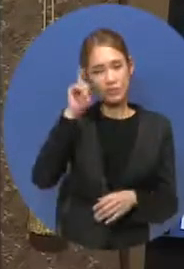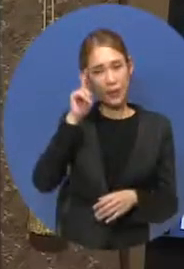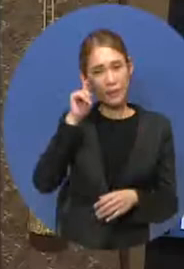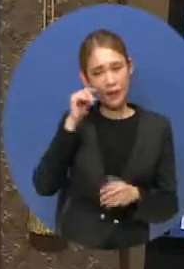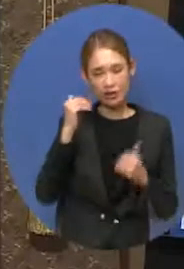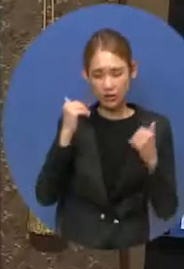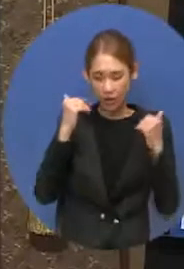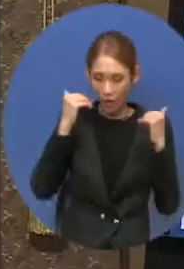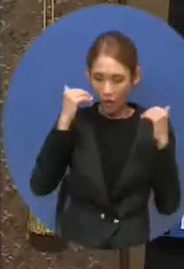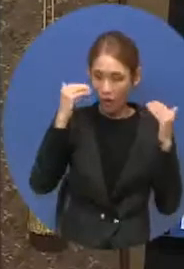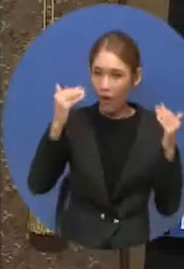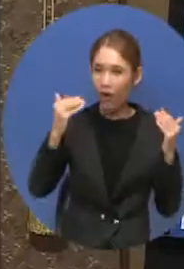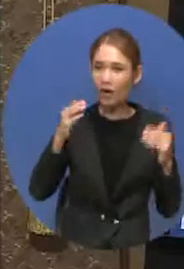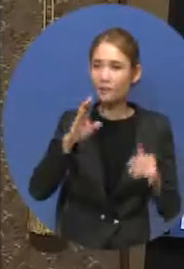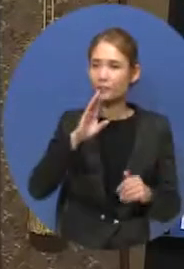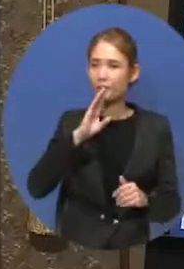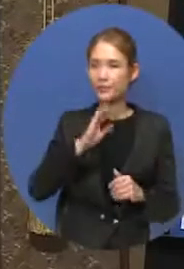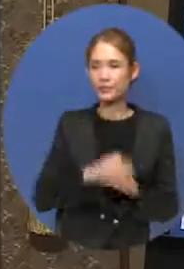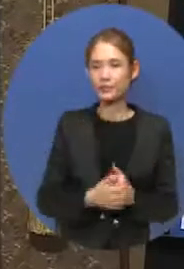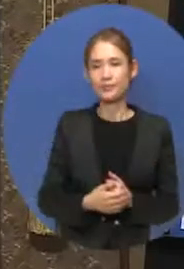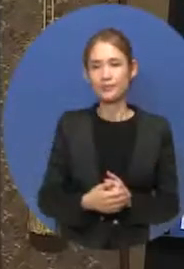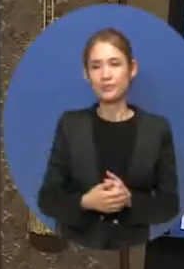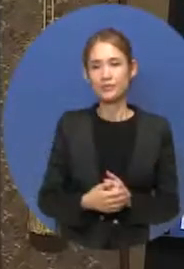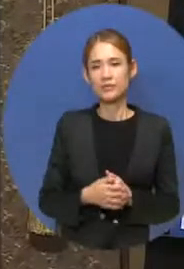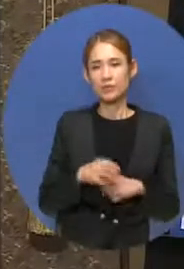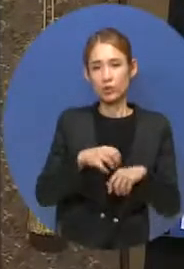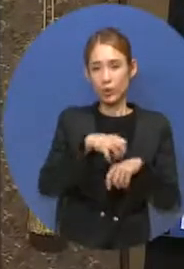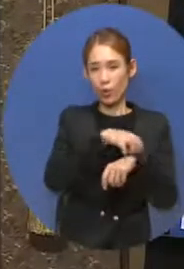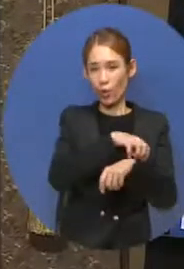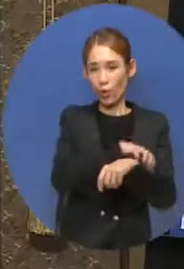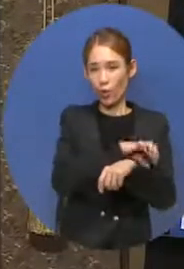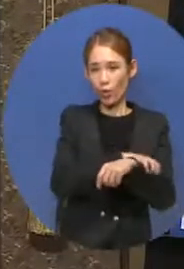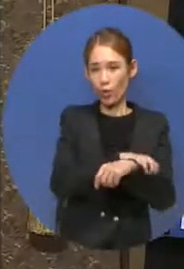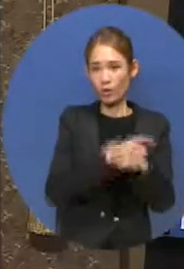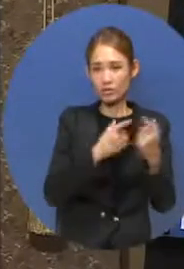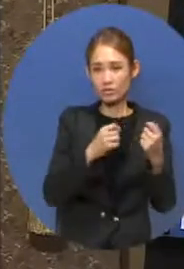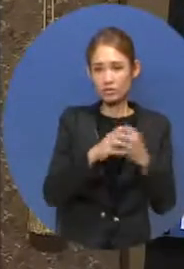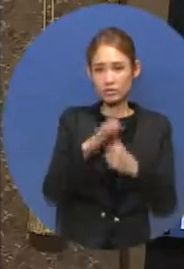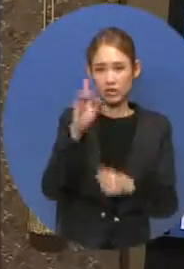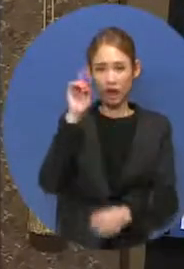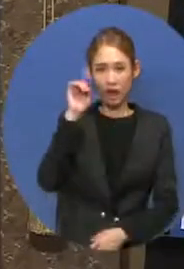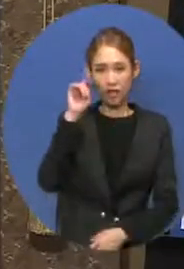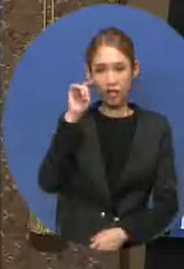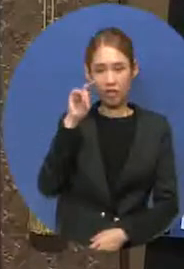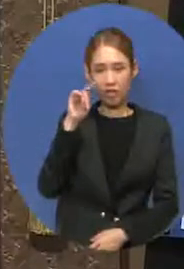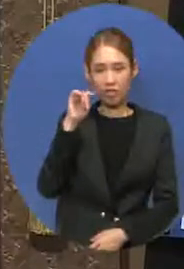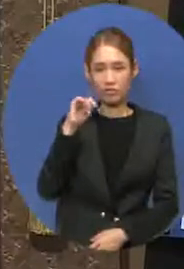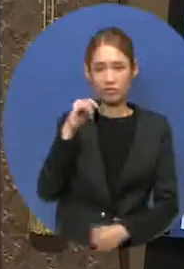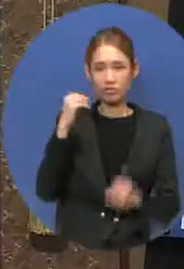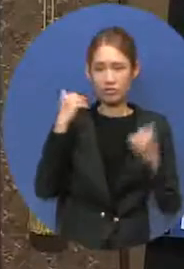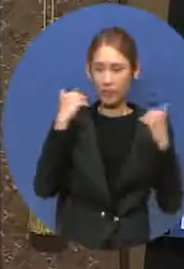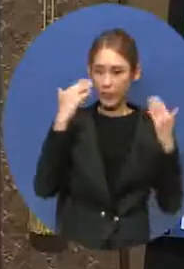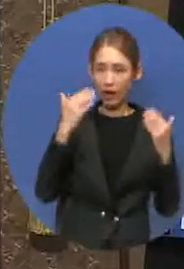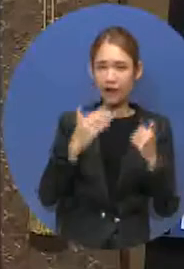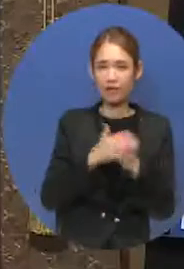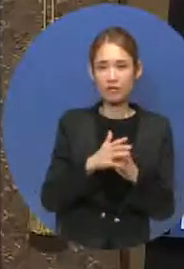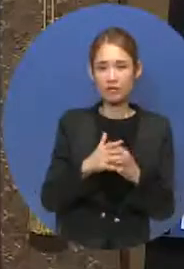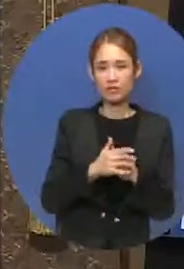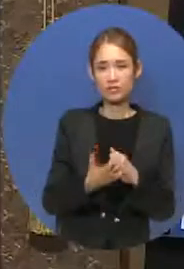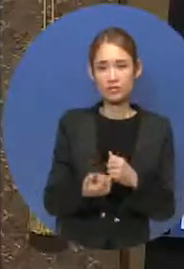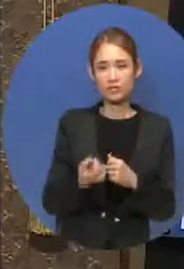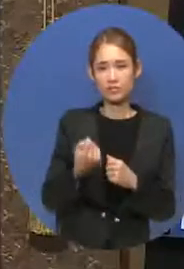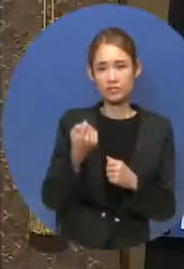매일매일이 성장하잖아요. 네. 예를 들면 뭐 오이 같은 경우에는 하루하루가 달리 성장 커 나가니까